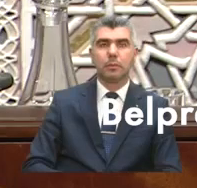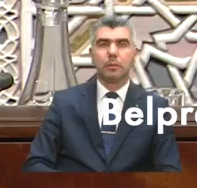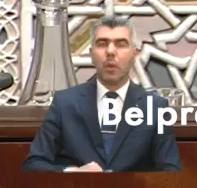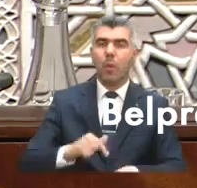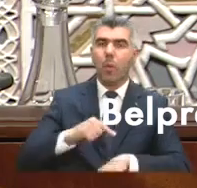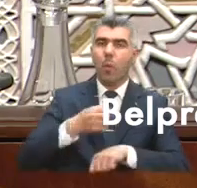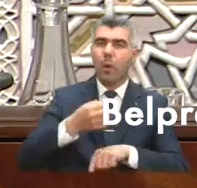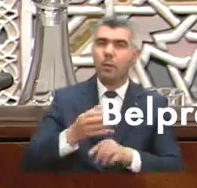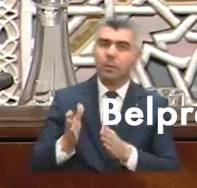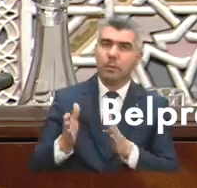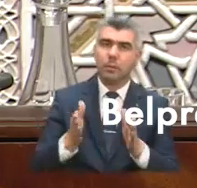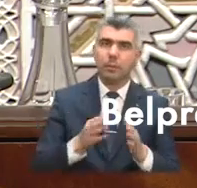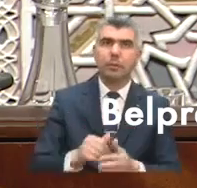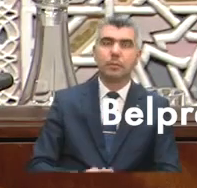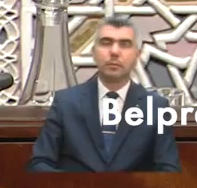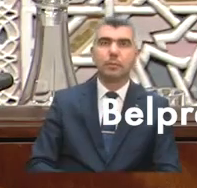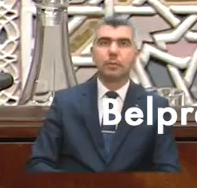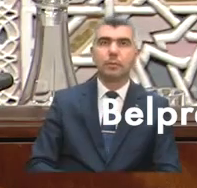استنفدتم وقتكم. إذن